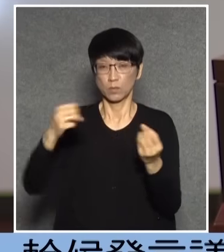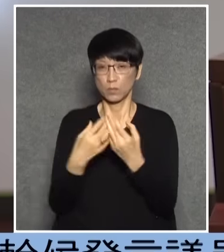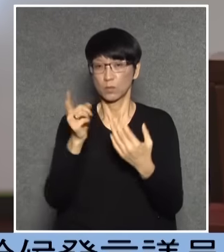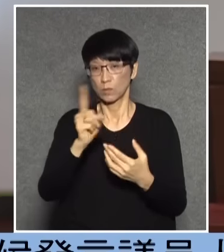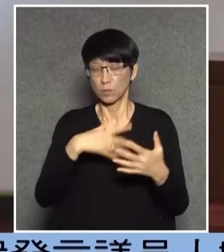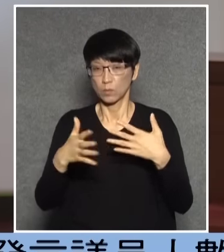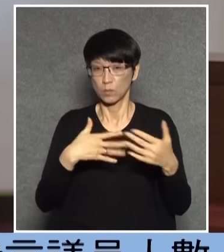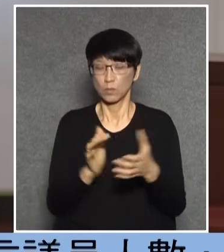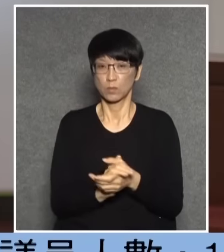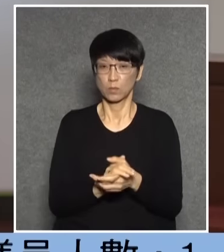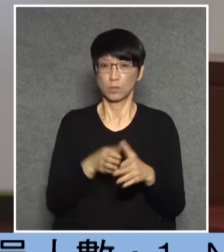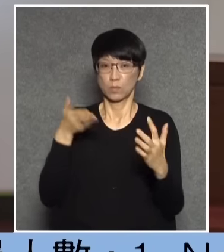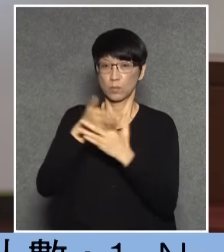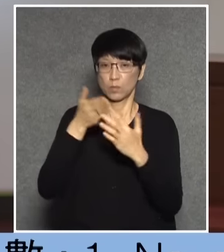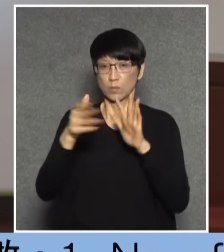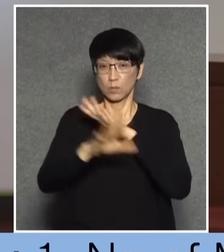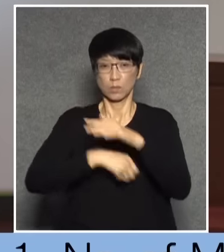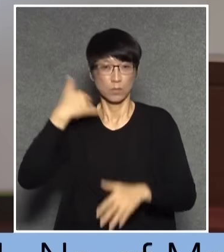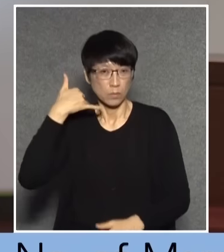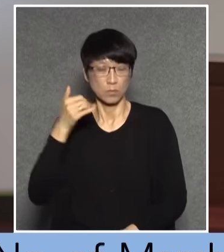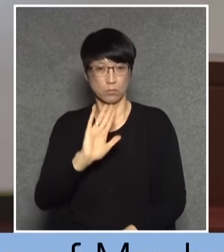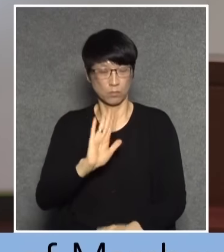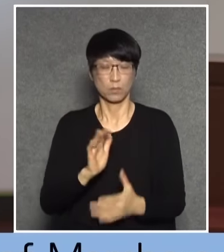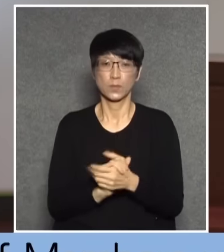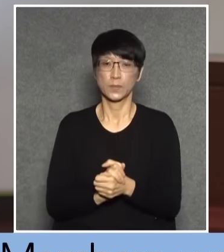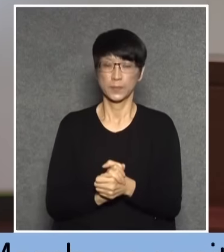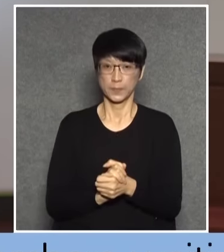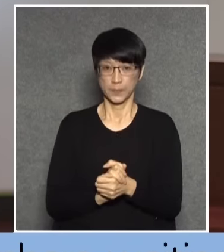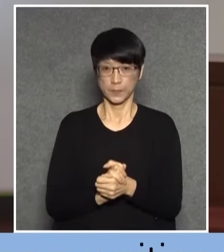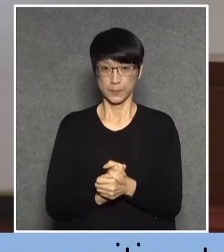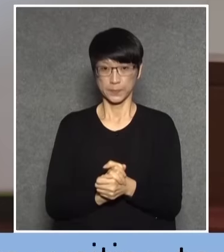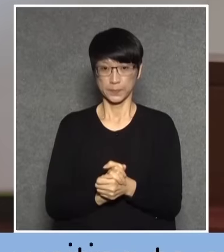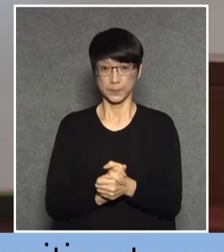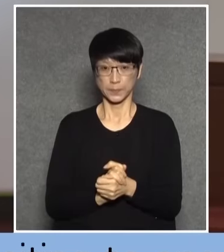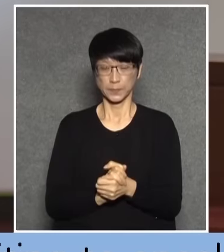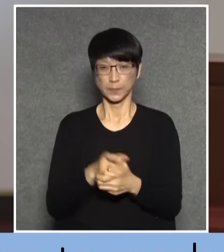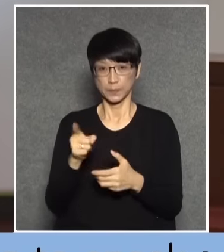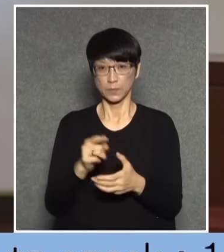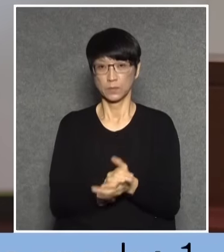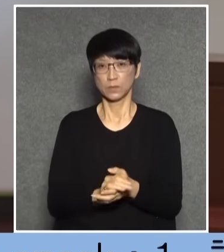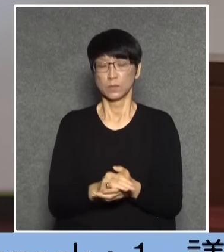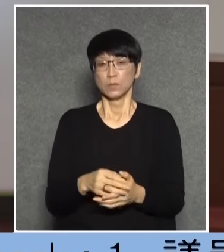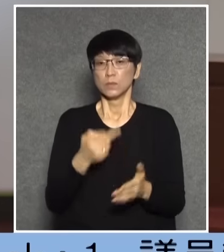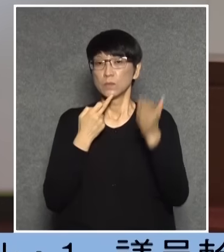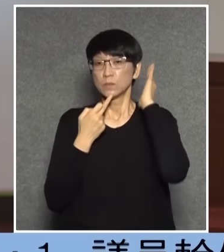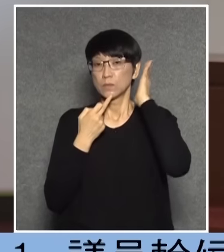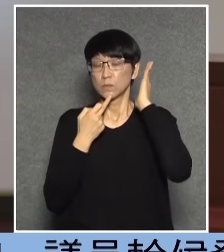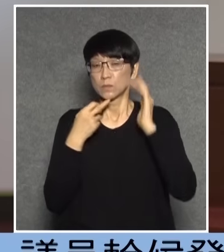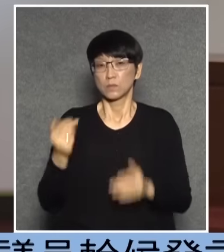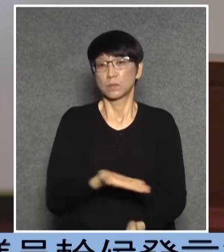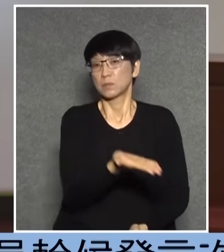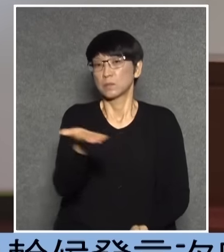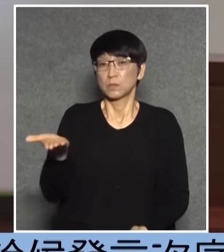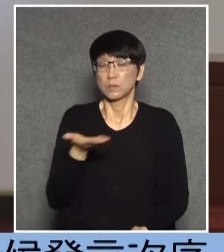喂，唔係就係偷聽你電話啦，大佬，而家係係咪？而家呢個 Big Brother 無處不在啊嘛，通過呢啲即